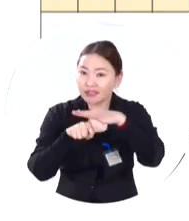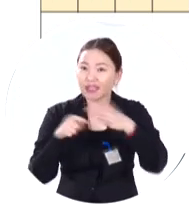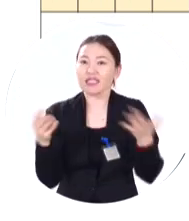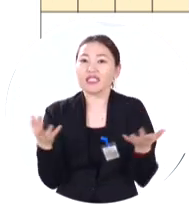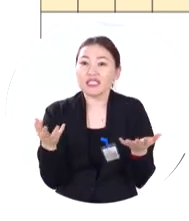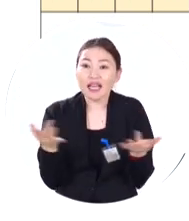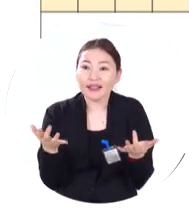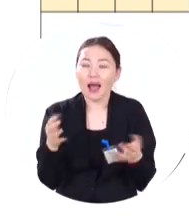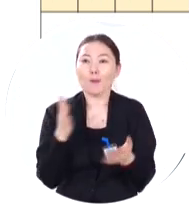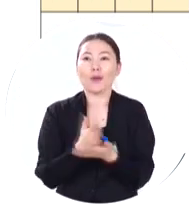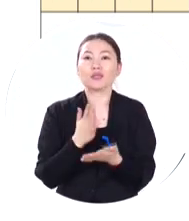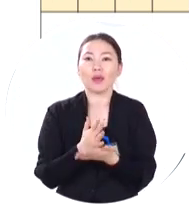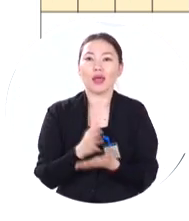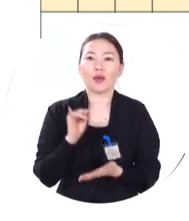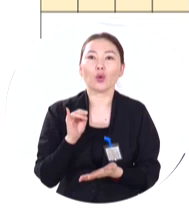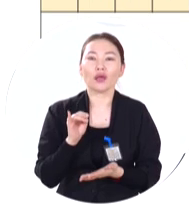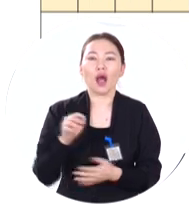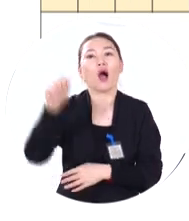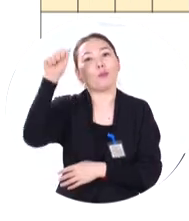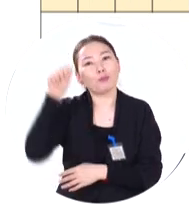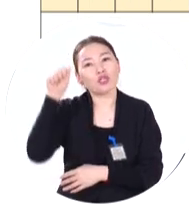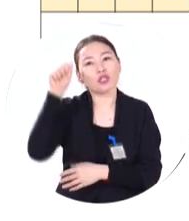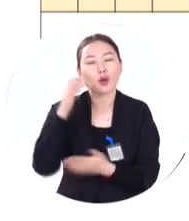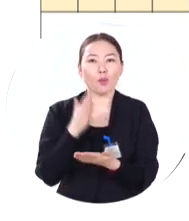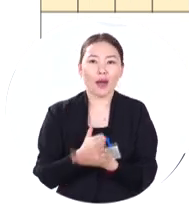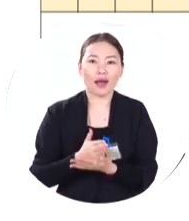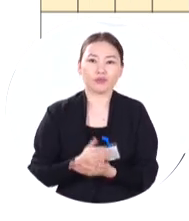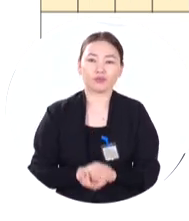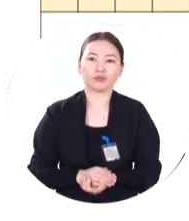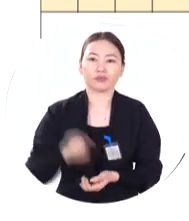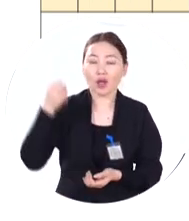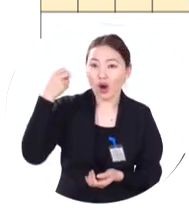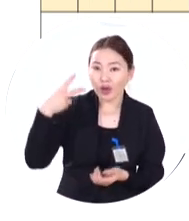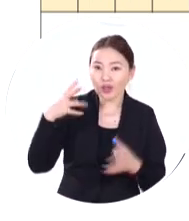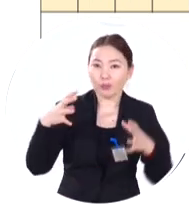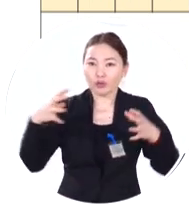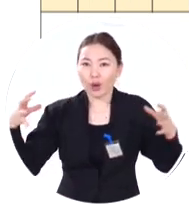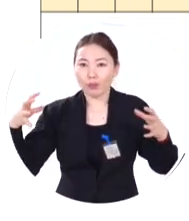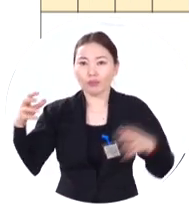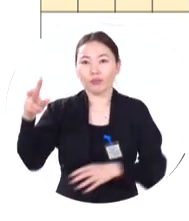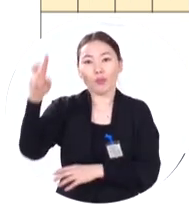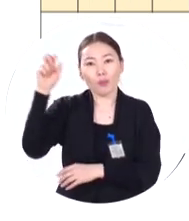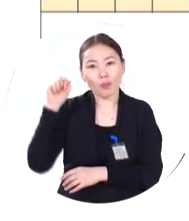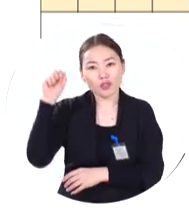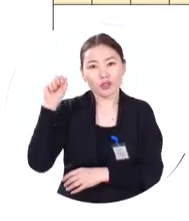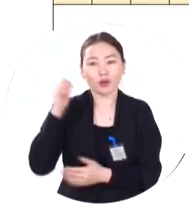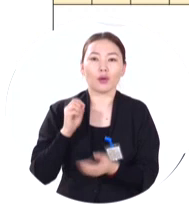1850 оноос эхлээд 1862 онд хамгийн том нь хэмбэл Тайфини болон Нянкини бослогуд байгаа.